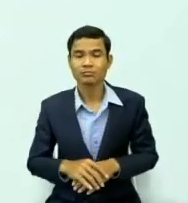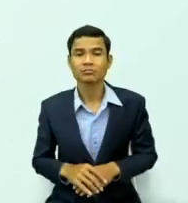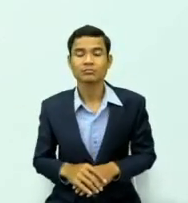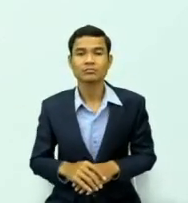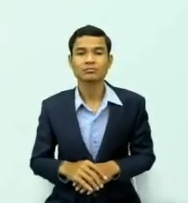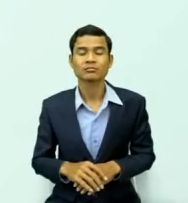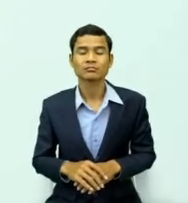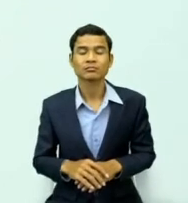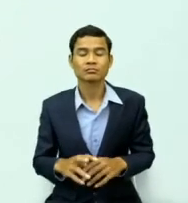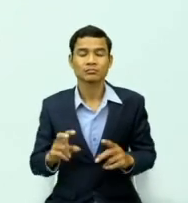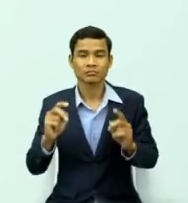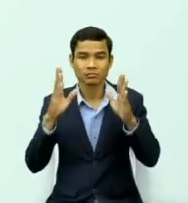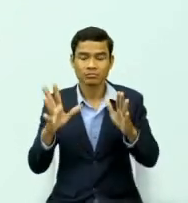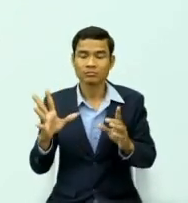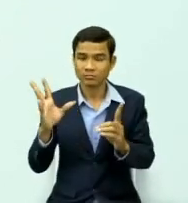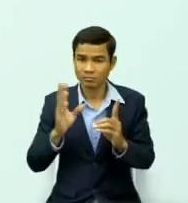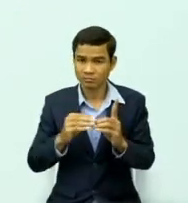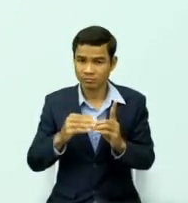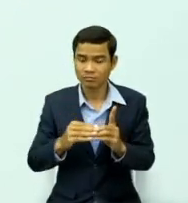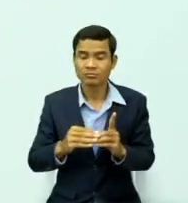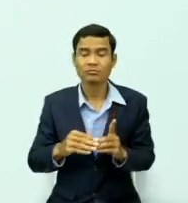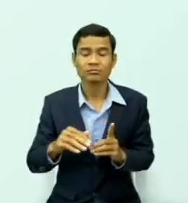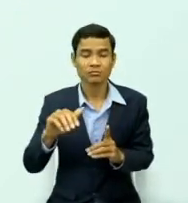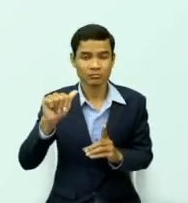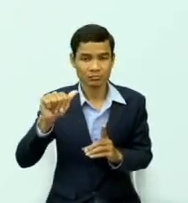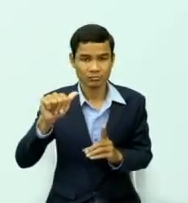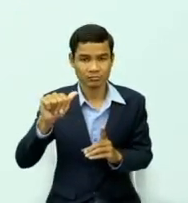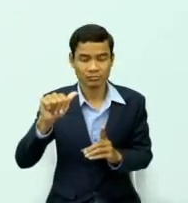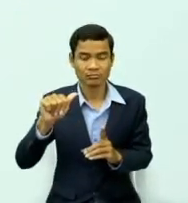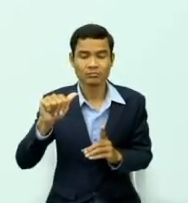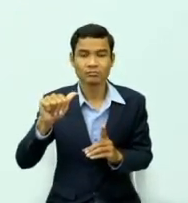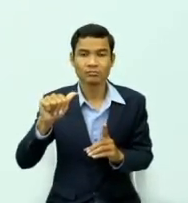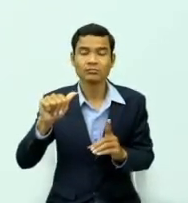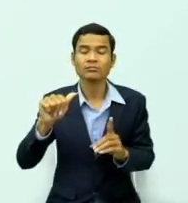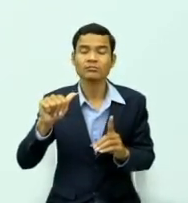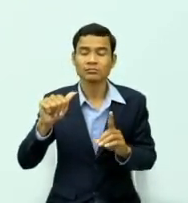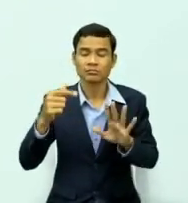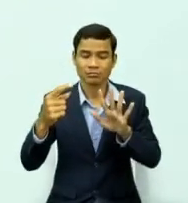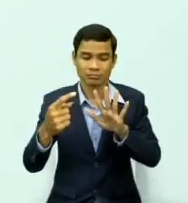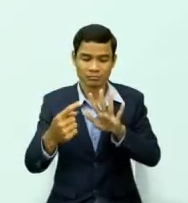chà nè group xong chì mùi nâng ngó nâng sra sra à